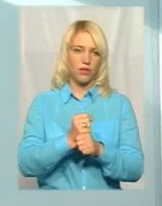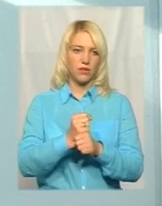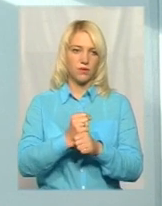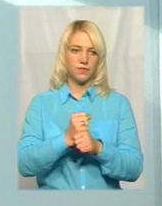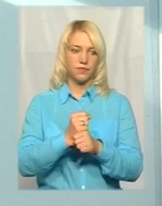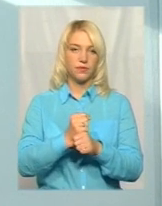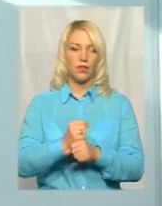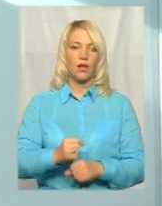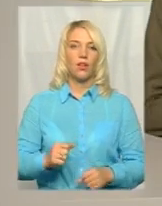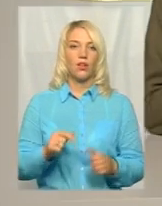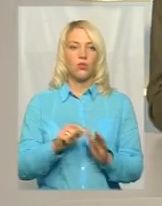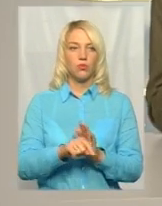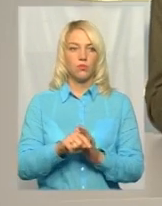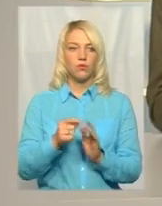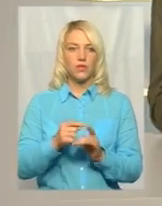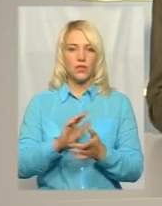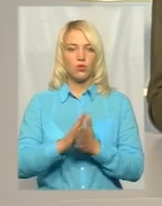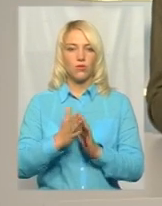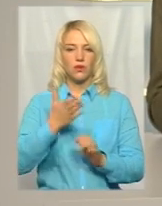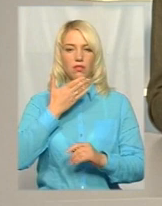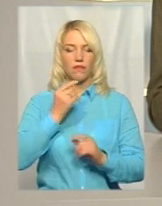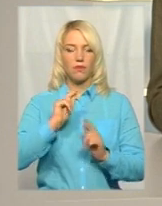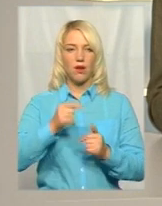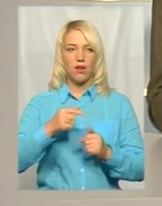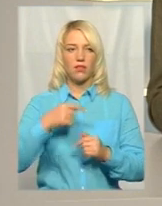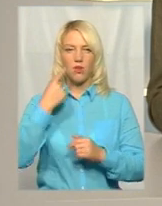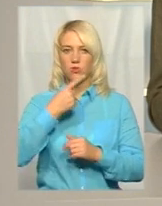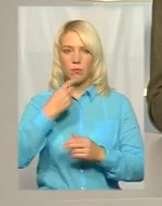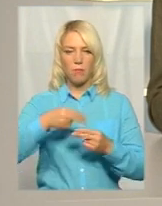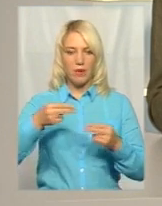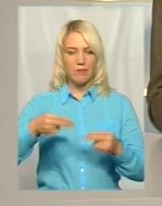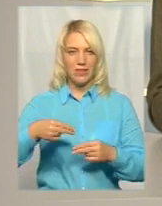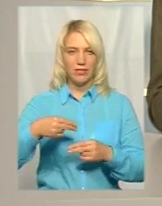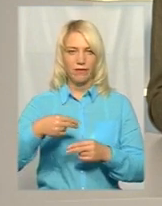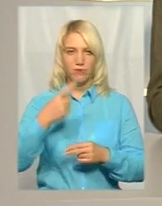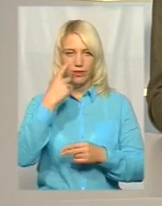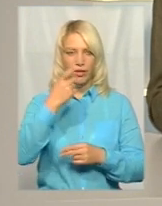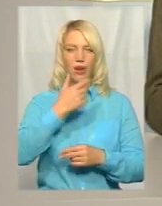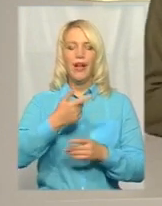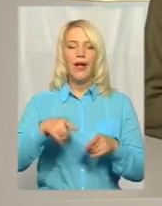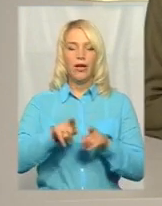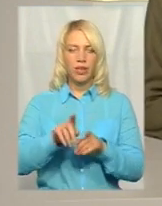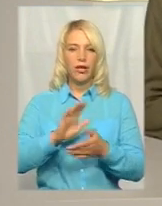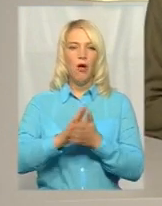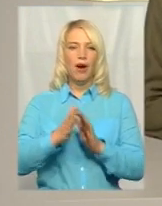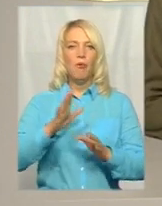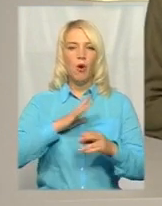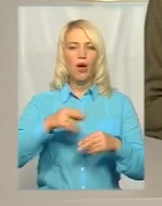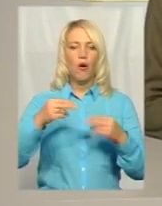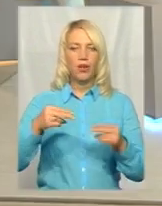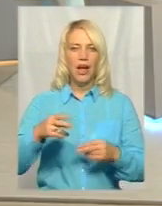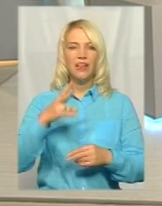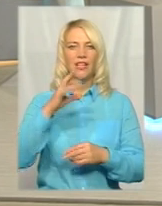роботу. Тобто в цих договорах не вимагалось навіть особистих підписів працівників? Як такі договори були укладені, але